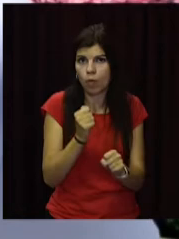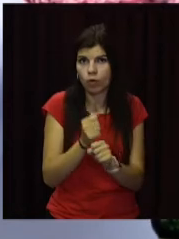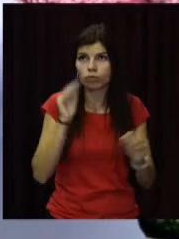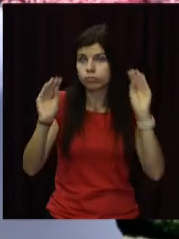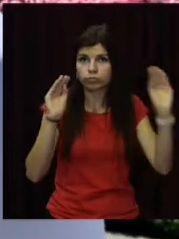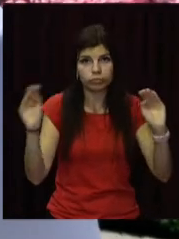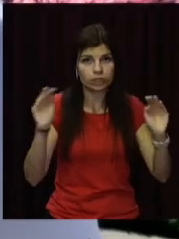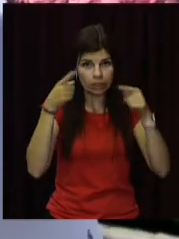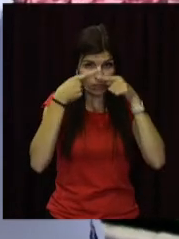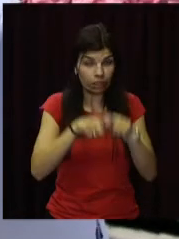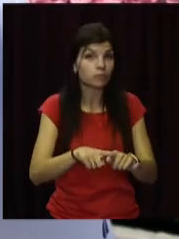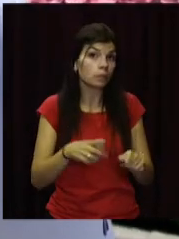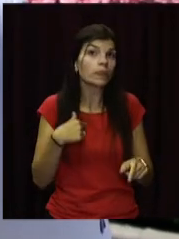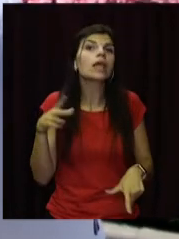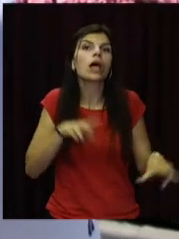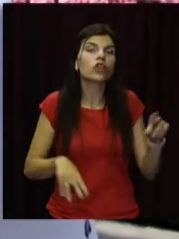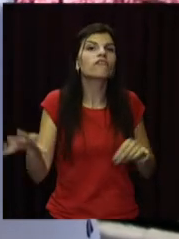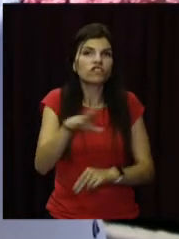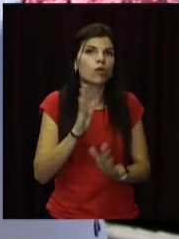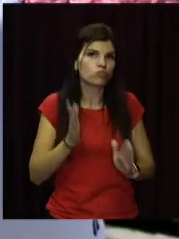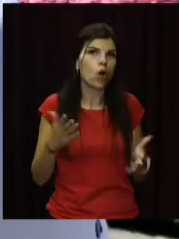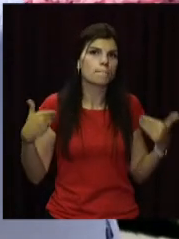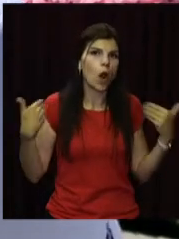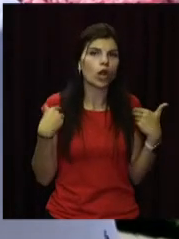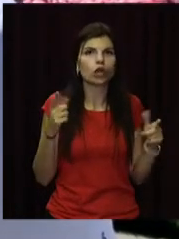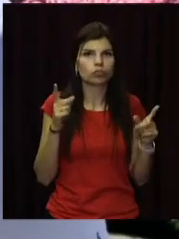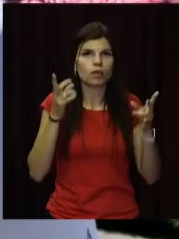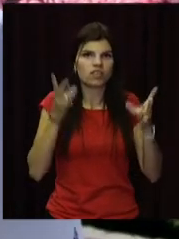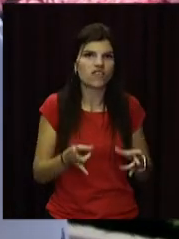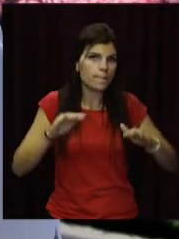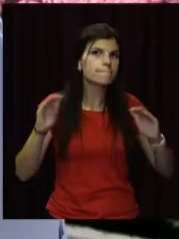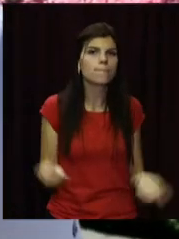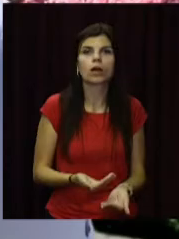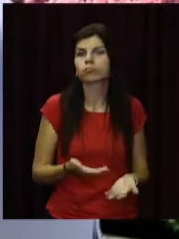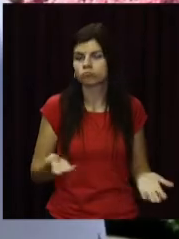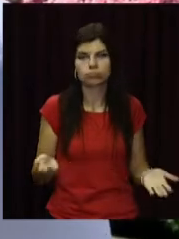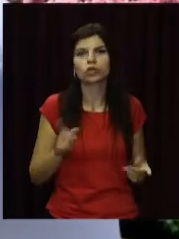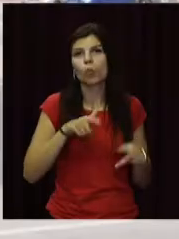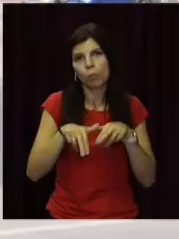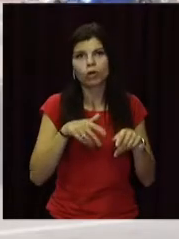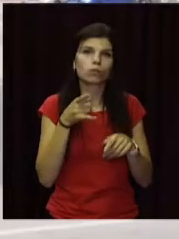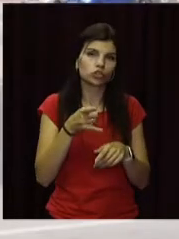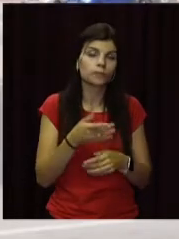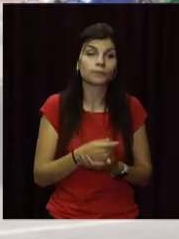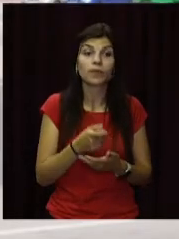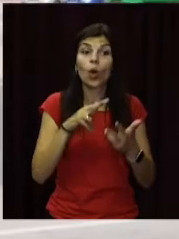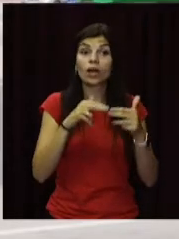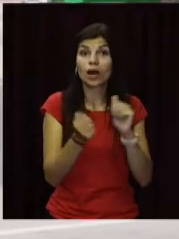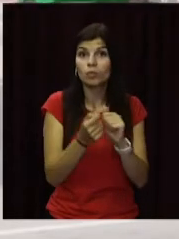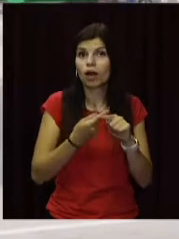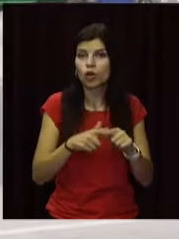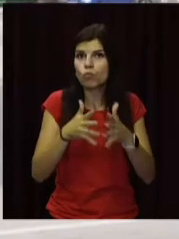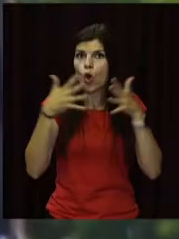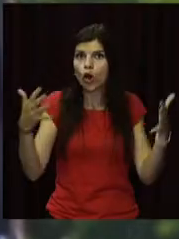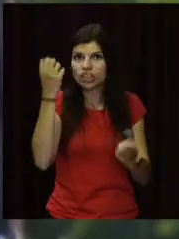Ну, сподіваюся, всім буде корисно. І водителям, і в першу чергу пішоходам. У Кам'янському це